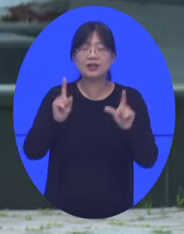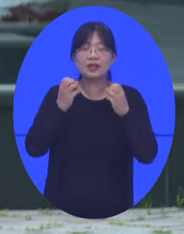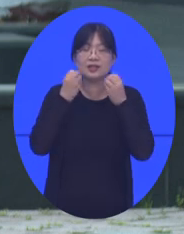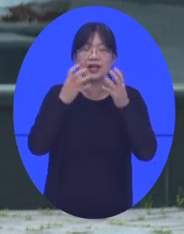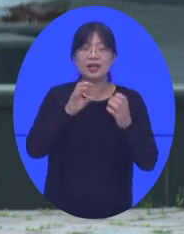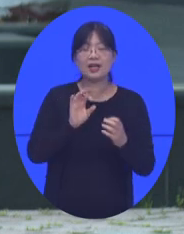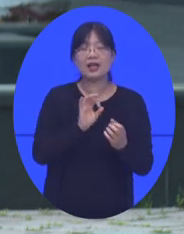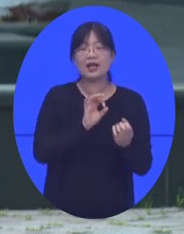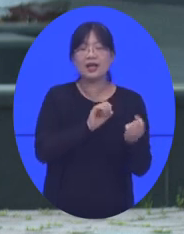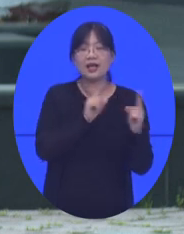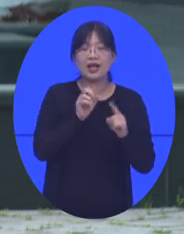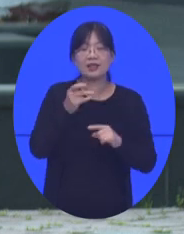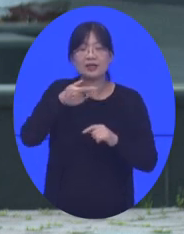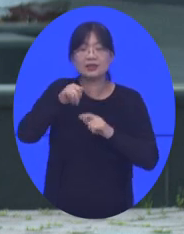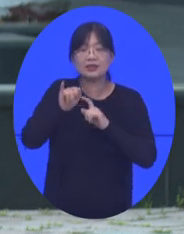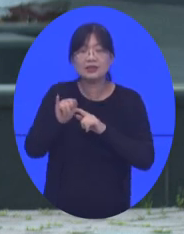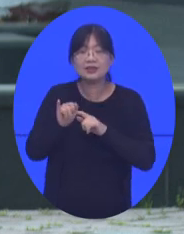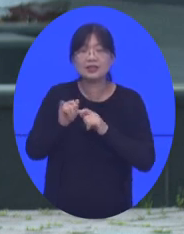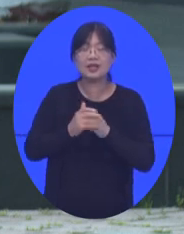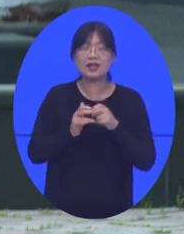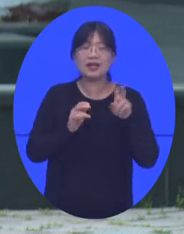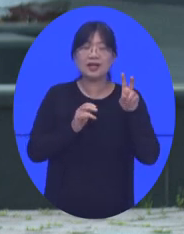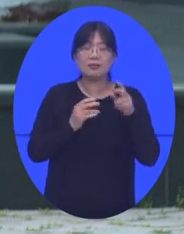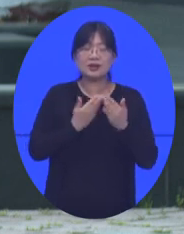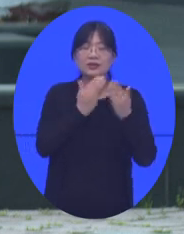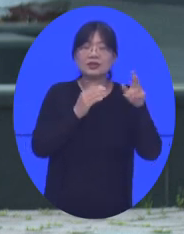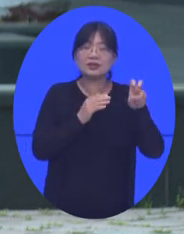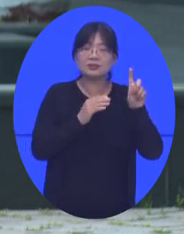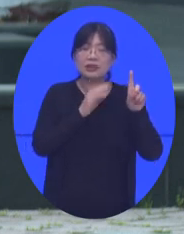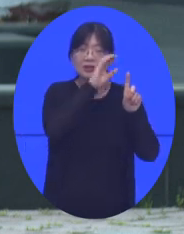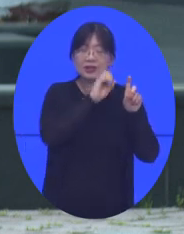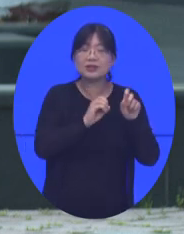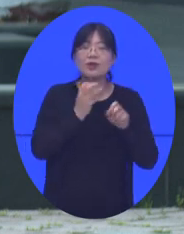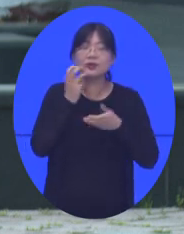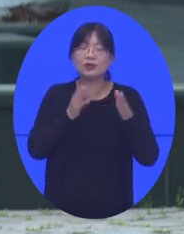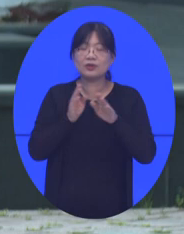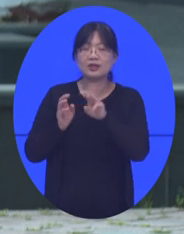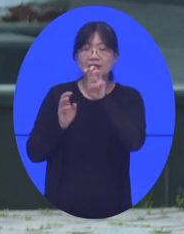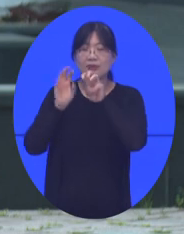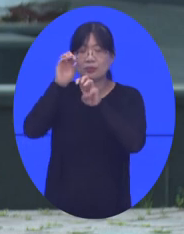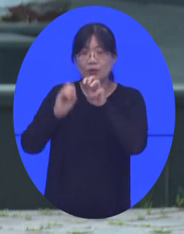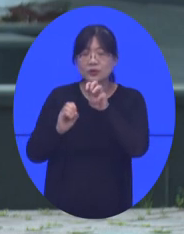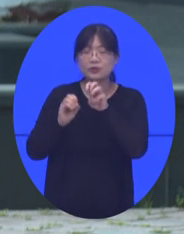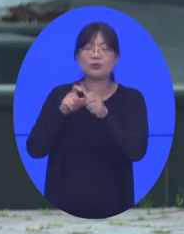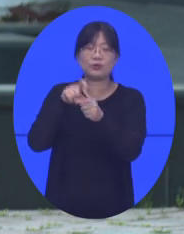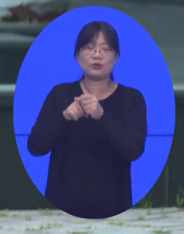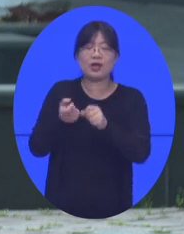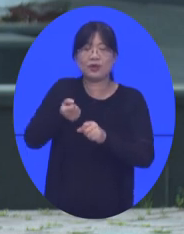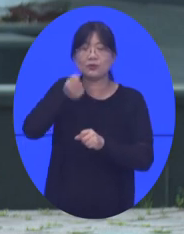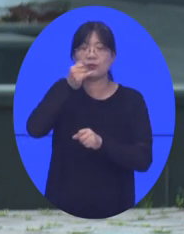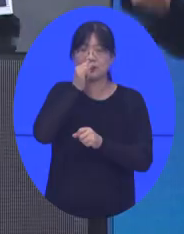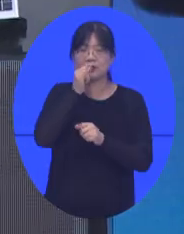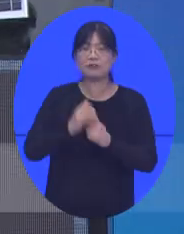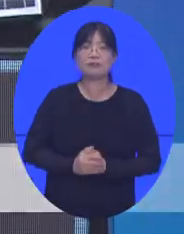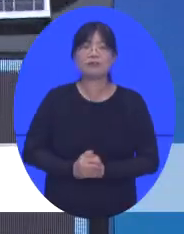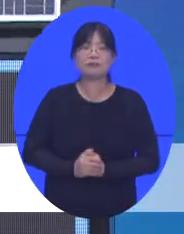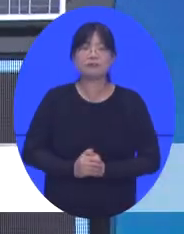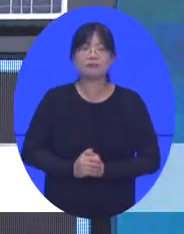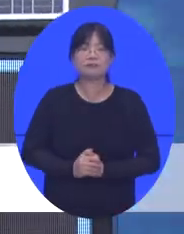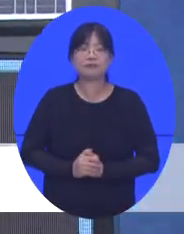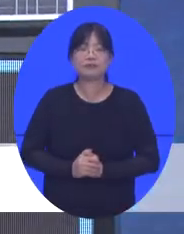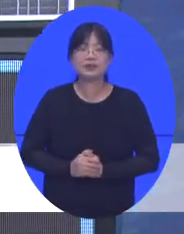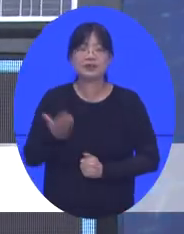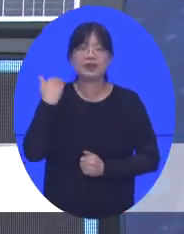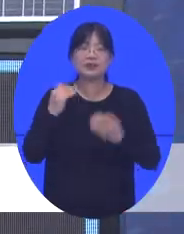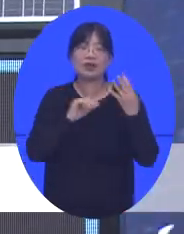신재생에너지 발전 비중을 21%로 낮춘 반면 경기도는 30%를 목표로 한다는 것도 눈여겨볼 만한 부분입니다.